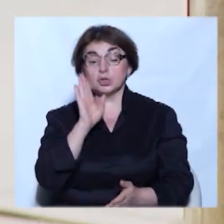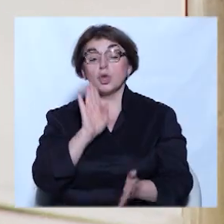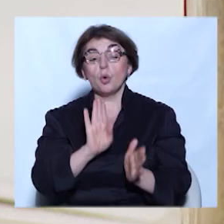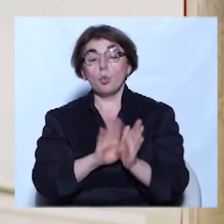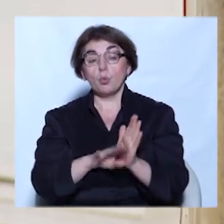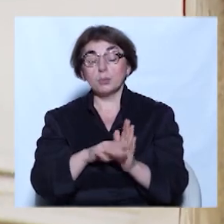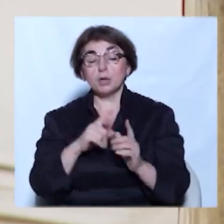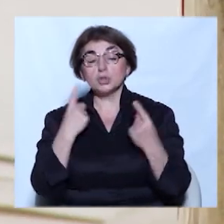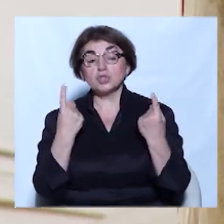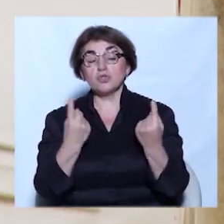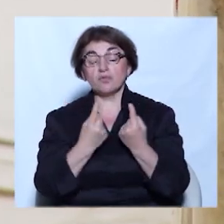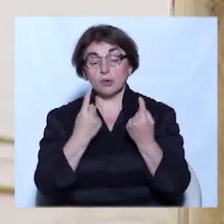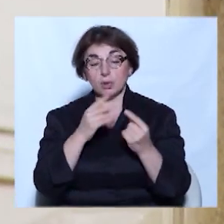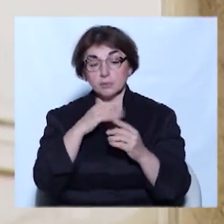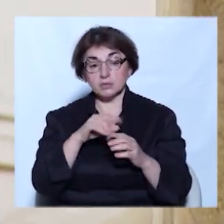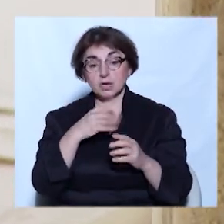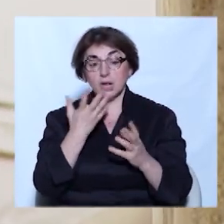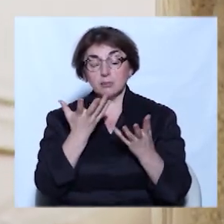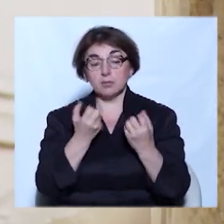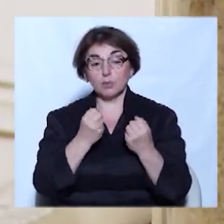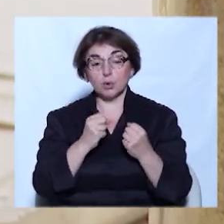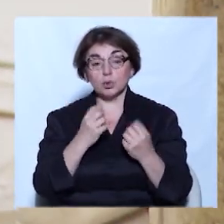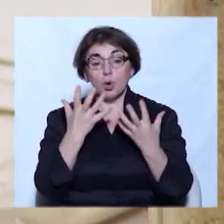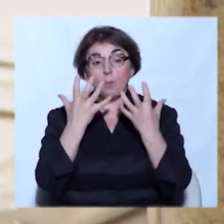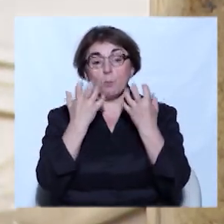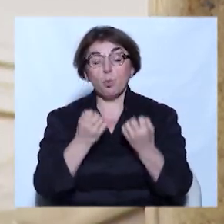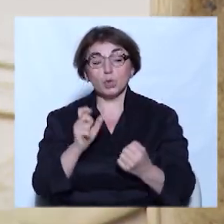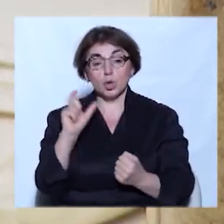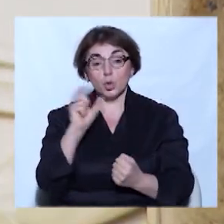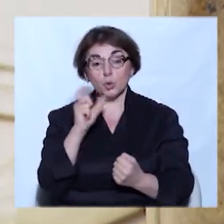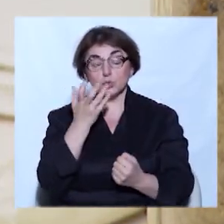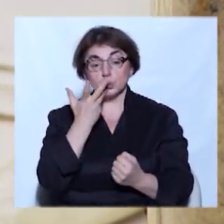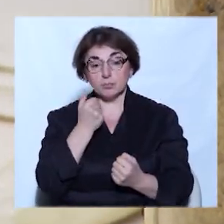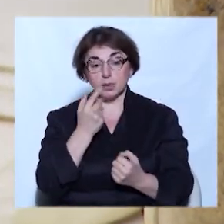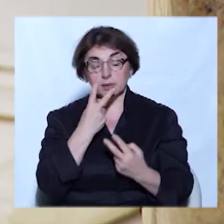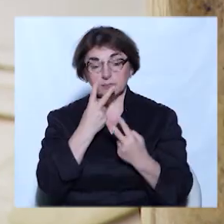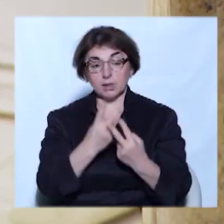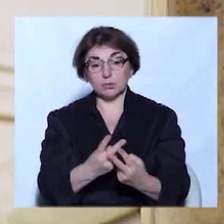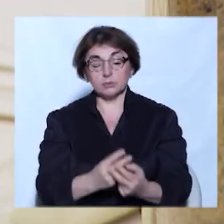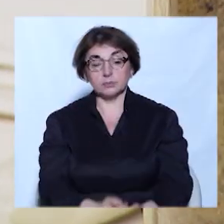მოდით მუქი ლურჯი გავხადოთ ეს ჩვენი ნივთიერება, წყალი.